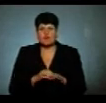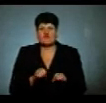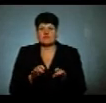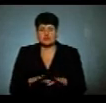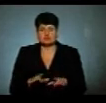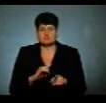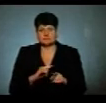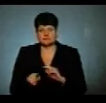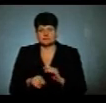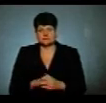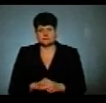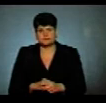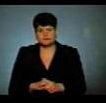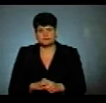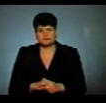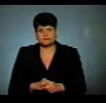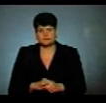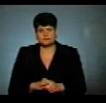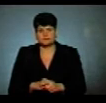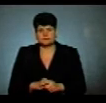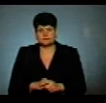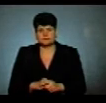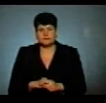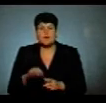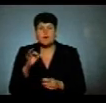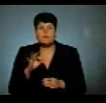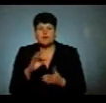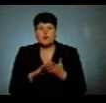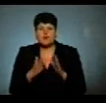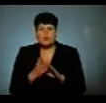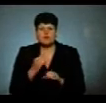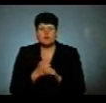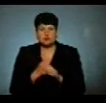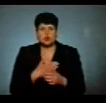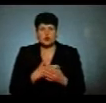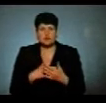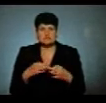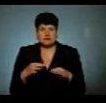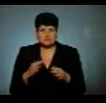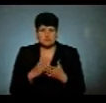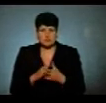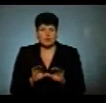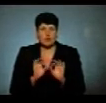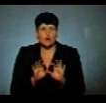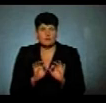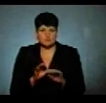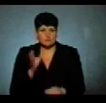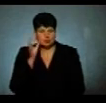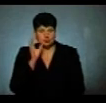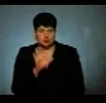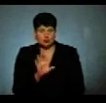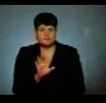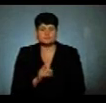дуже оперативно і швидко. А про умови роботи громадського транспорту у Тернополі маємо коментар. Послухаємо, а